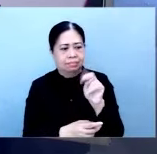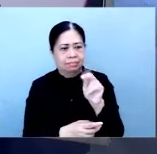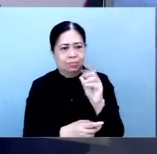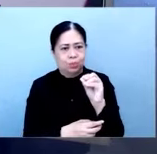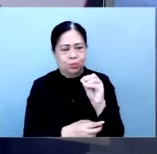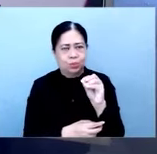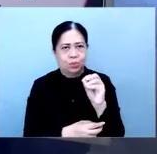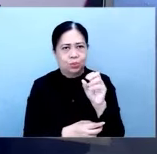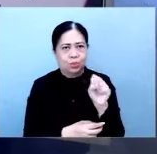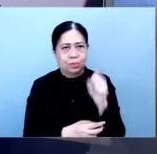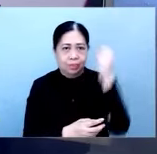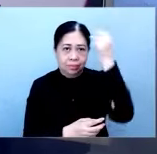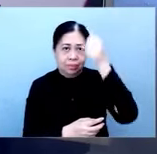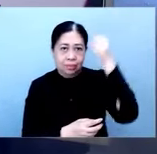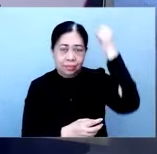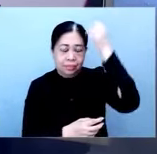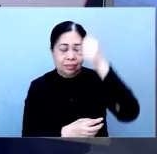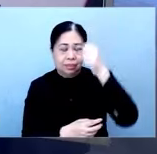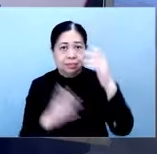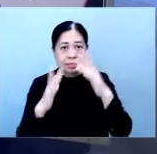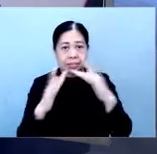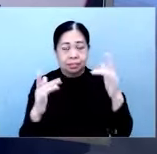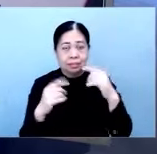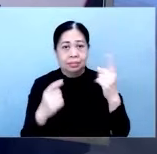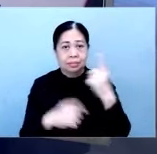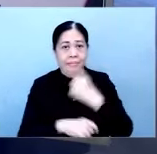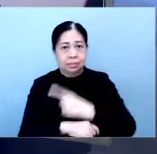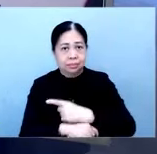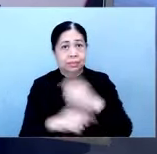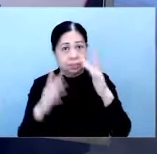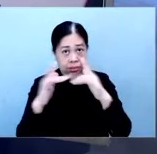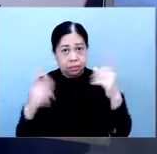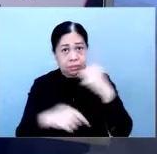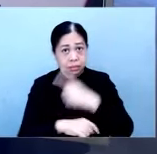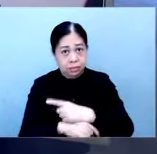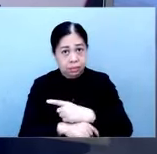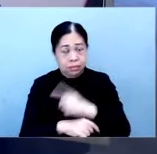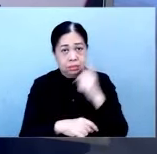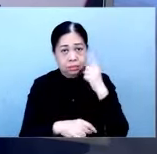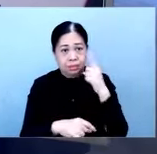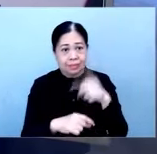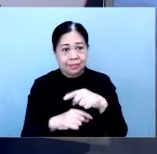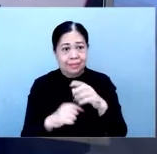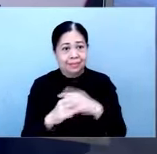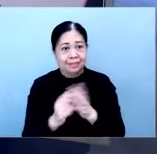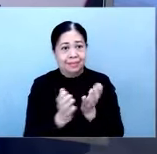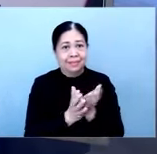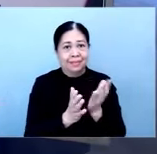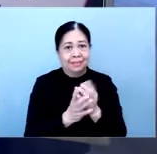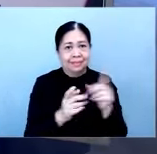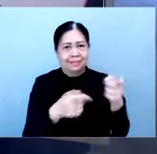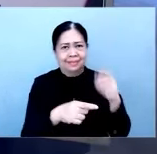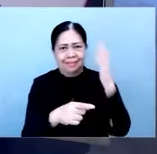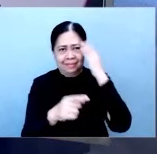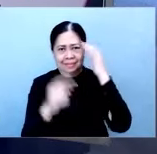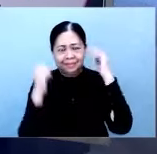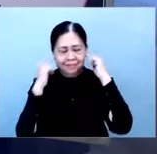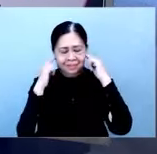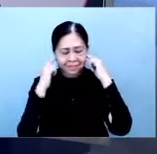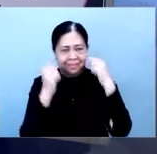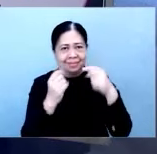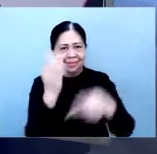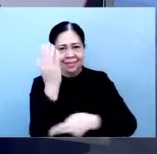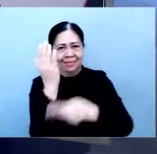Valentinus, the saint after whom this feast day is named, and it is a feast day, despite the long lines sa Pasay, Pasig at sa Santa Mesa, it's a feast day.